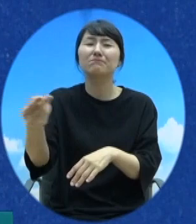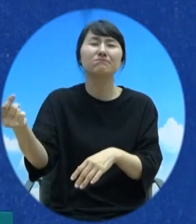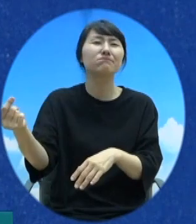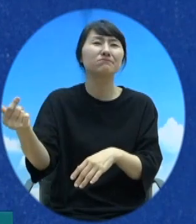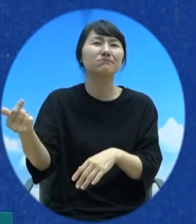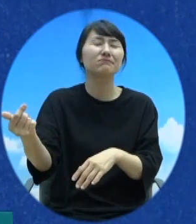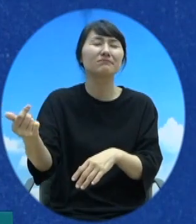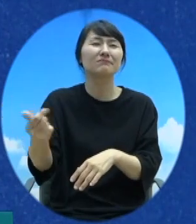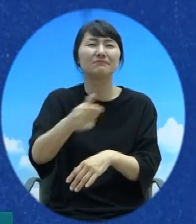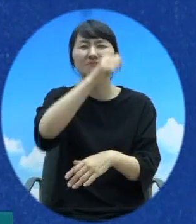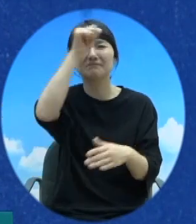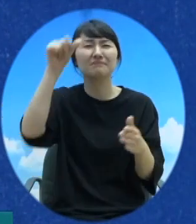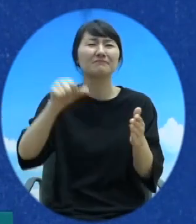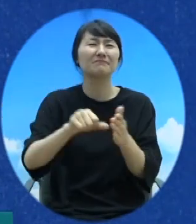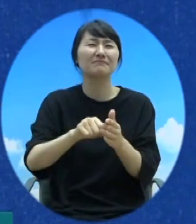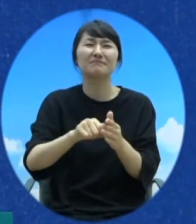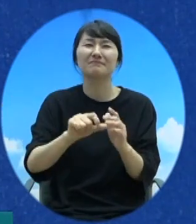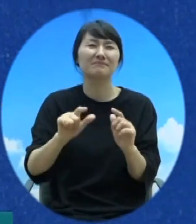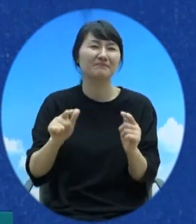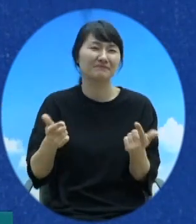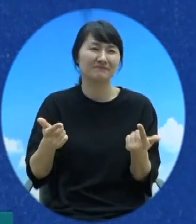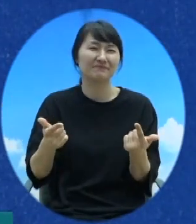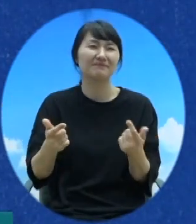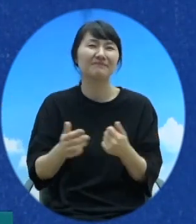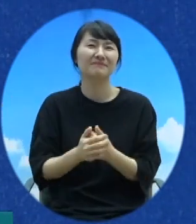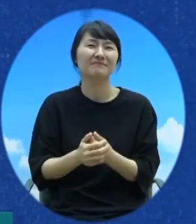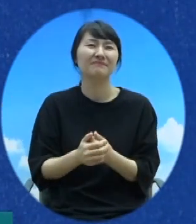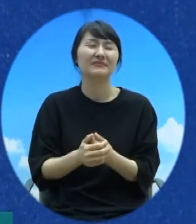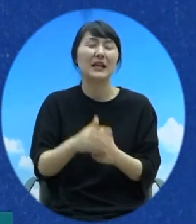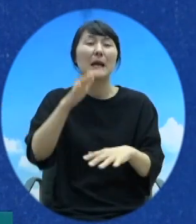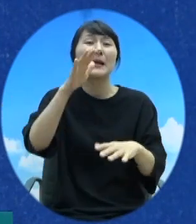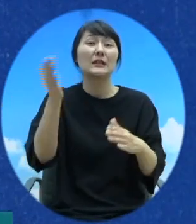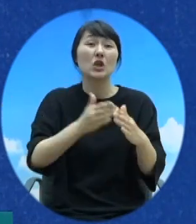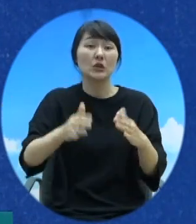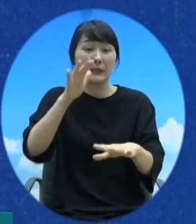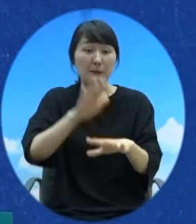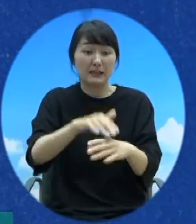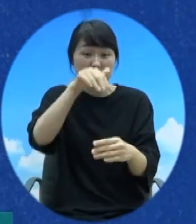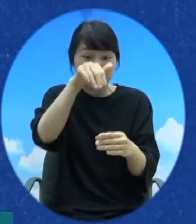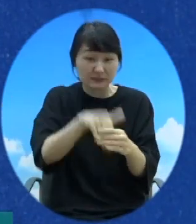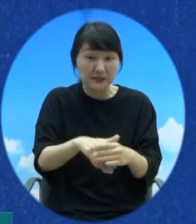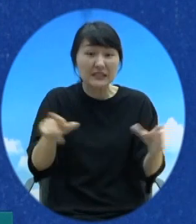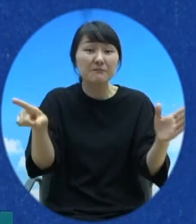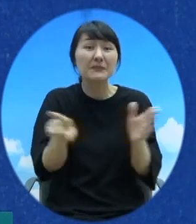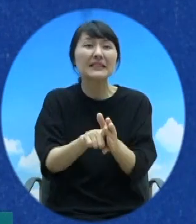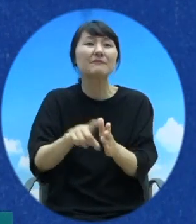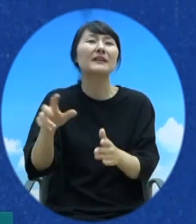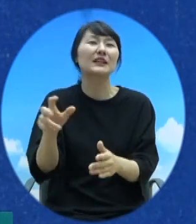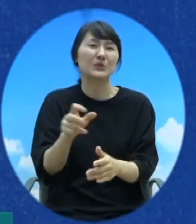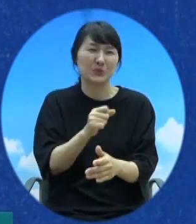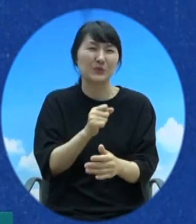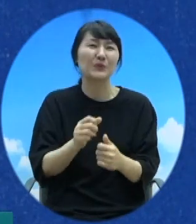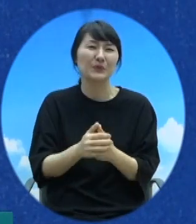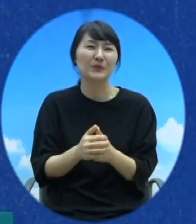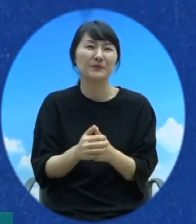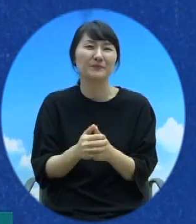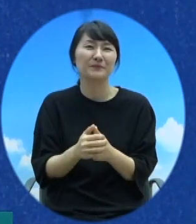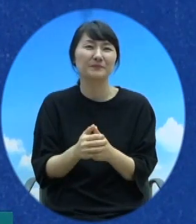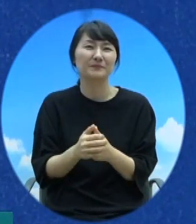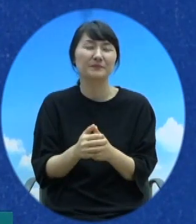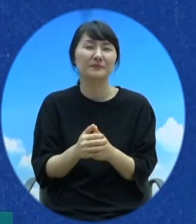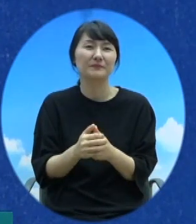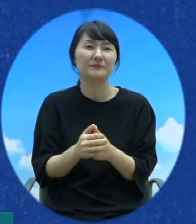쓸모없는 인생이 아니라 밭에 심겨지는 믿음의 사람들이 되어져서